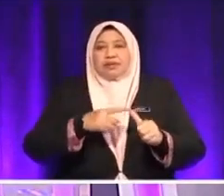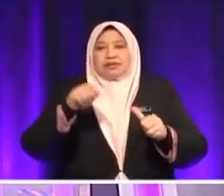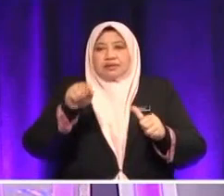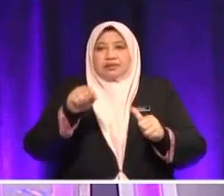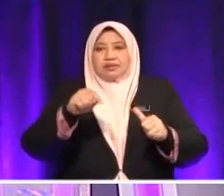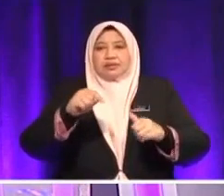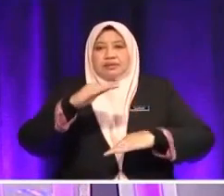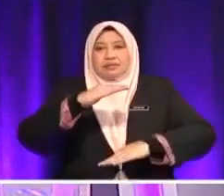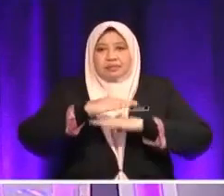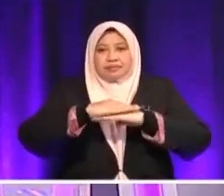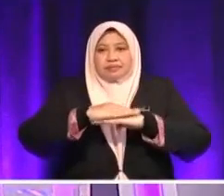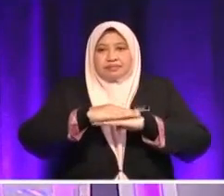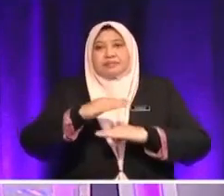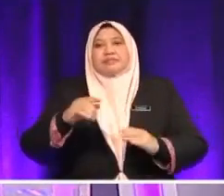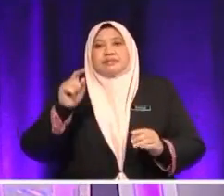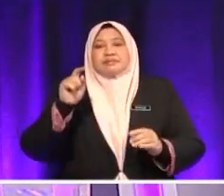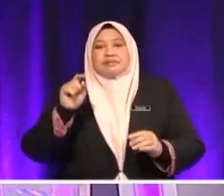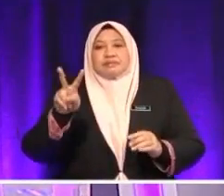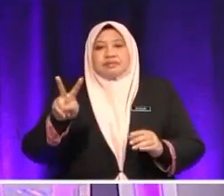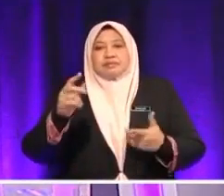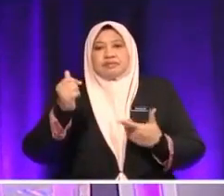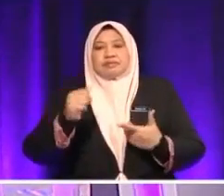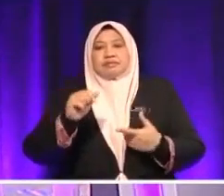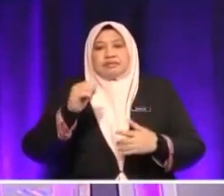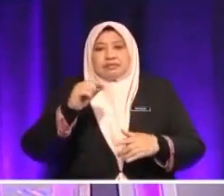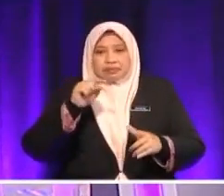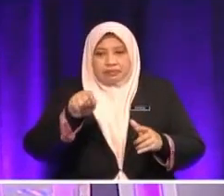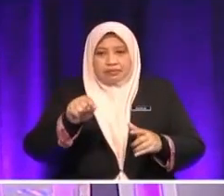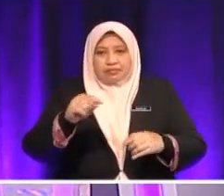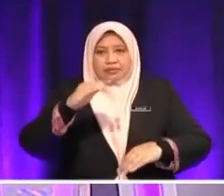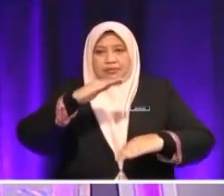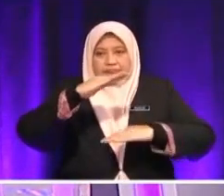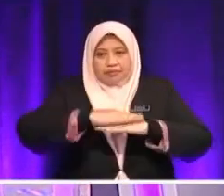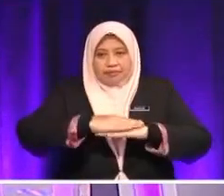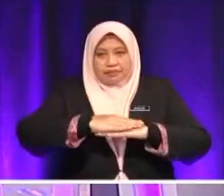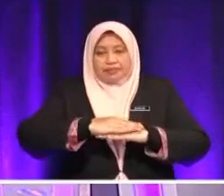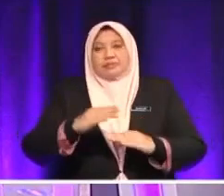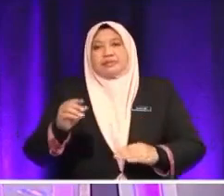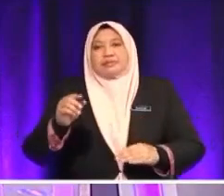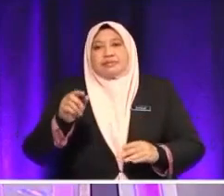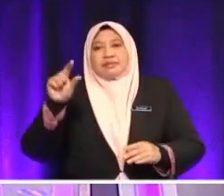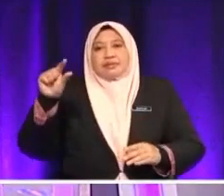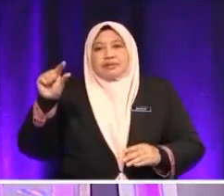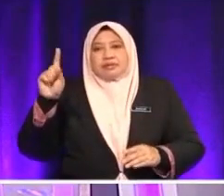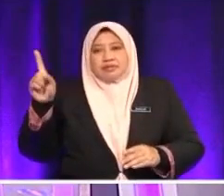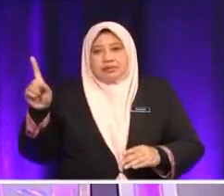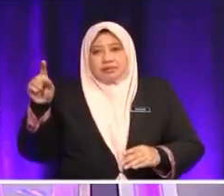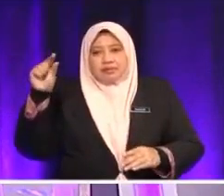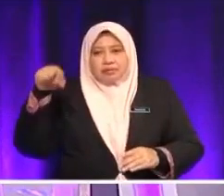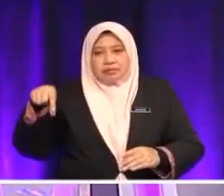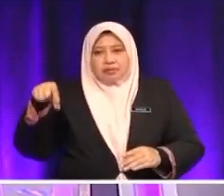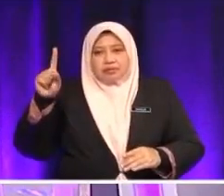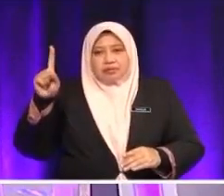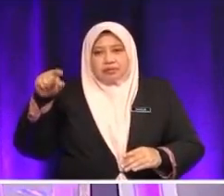midion ataupun Q2 dan kuartil ketiga q3 yang keenam penting itu